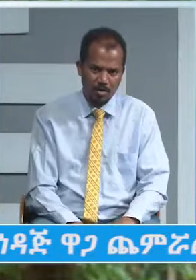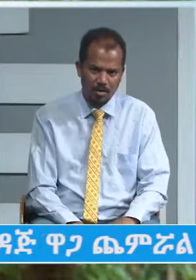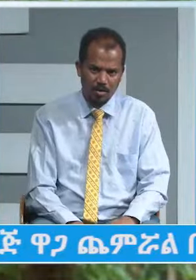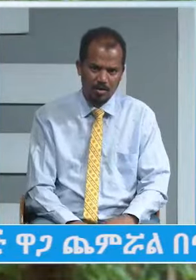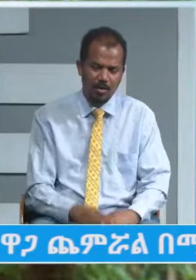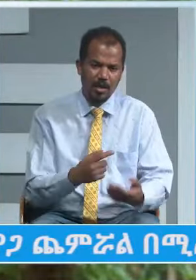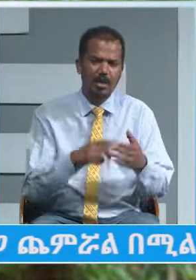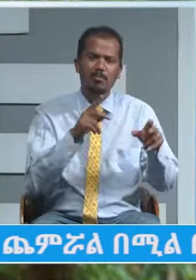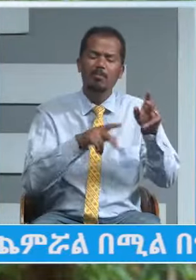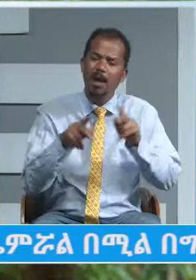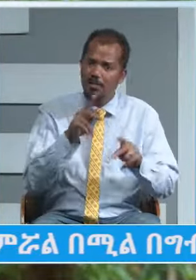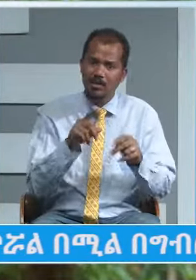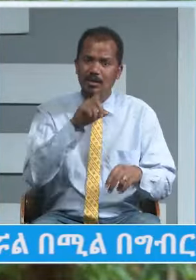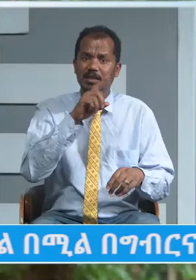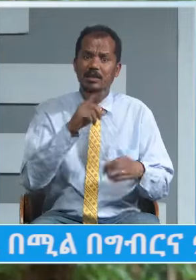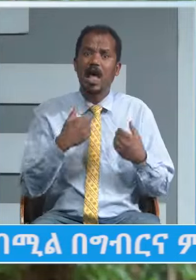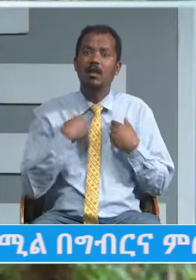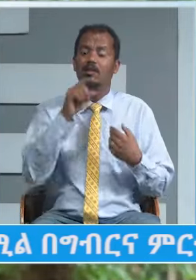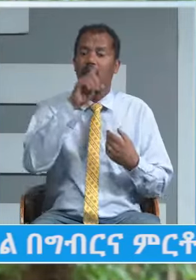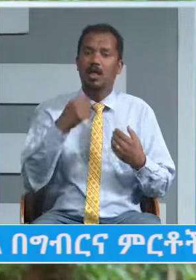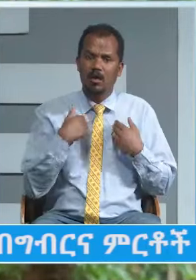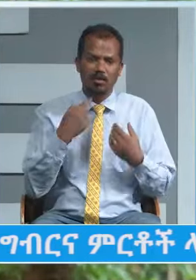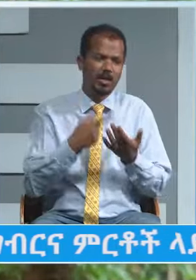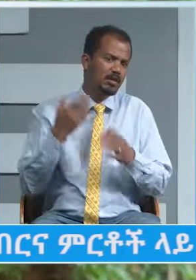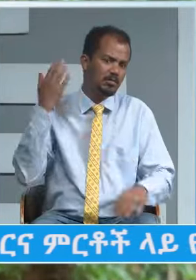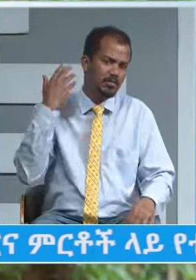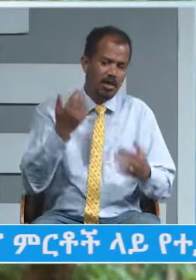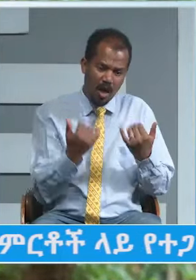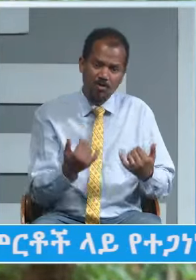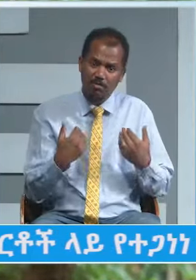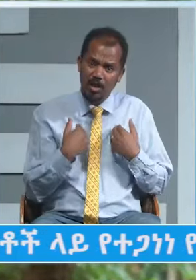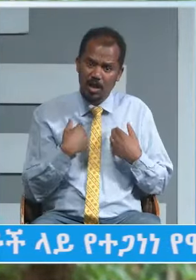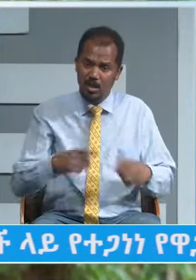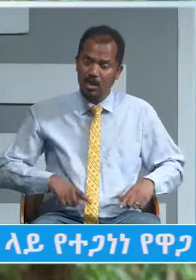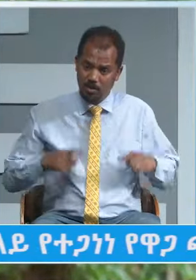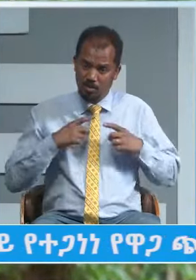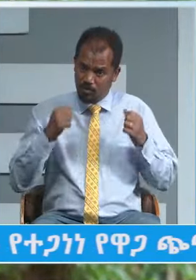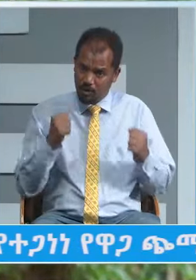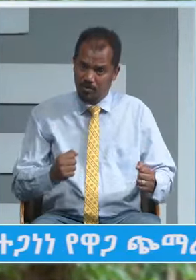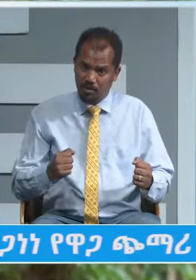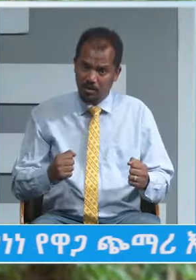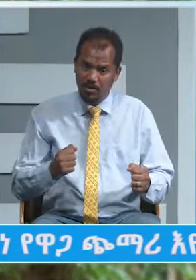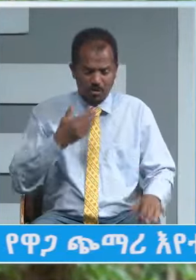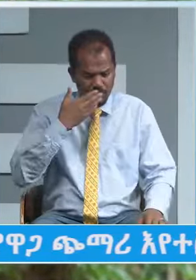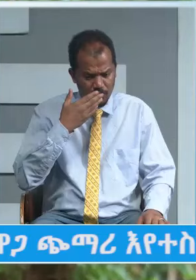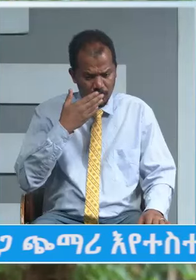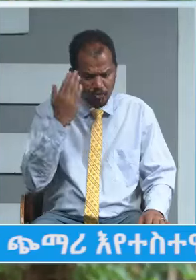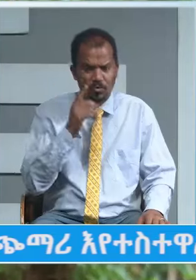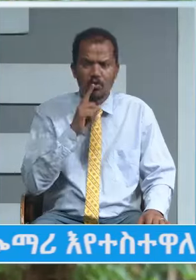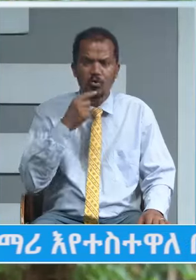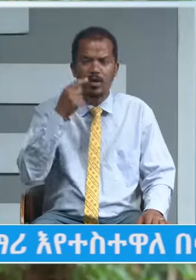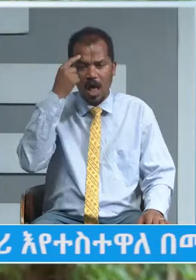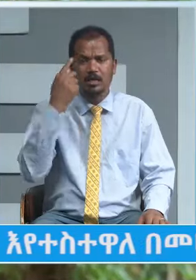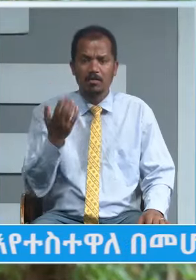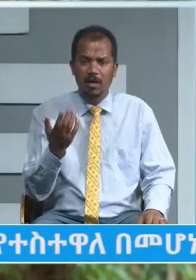ምክንያቱም ይሄ ማህበረሰብ የሚያነሳው ጥያቄ ይኖረዋል። ከዚህ በፊትም ያለ አሁንም ያለ ሊኖረው ስለሚችል ጥሩ ነው